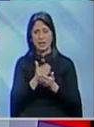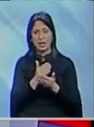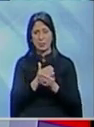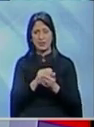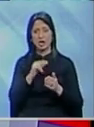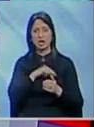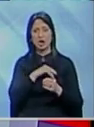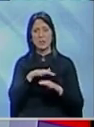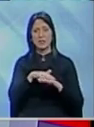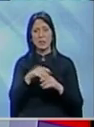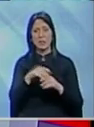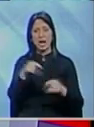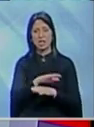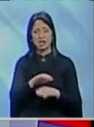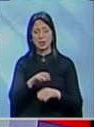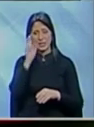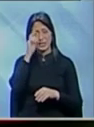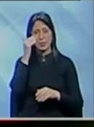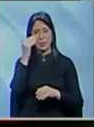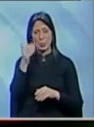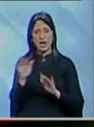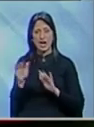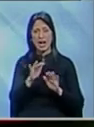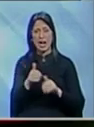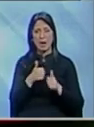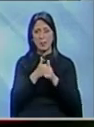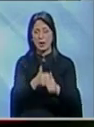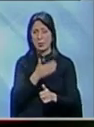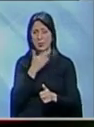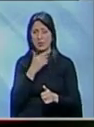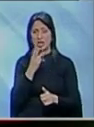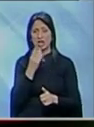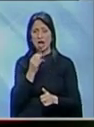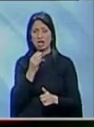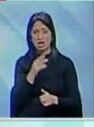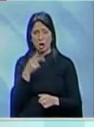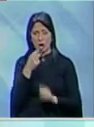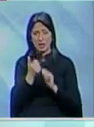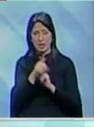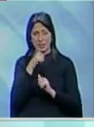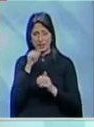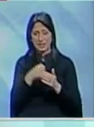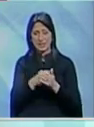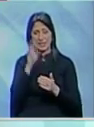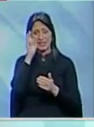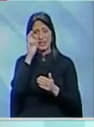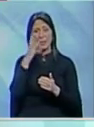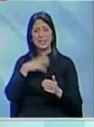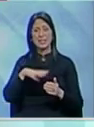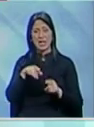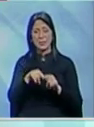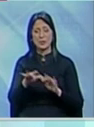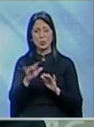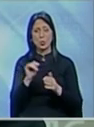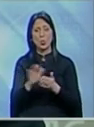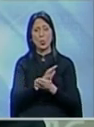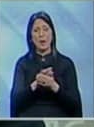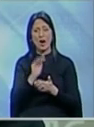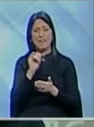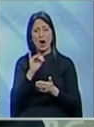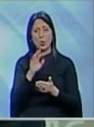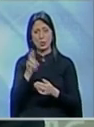მიმართულებები შრომის ბაზარს არ შეესაბამება, სახელმწიფოს მხრიდან რეაგირება არ მოყოლია. შაშკინის თქმით, 2013 წლიდან საქართველოში მოქმედებს უფასო